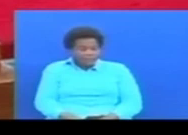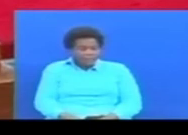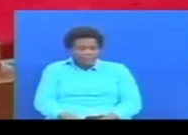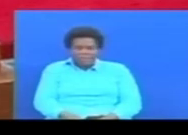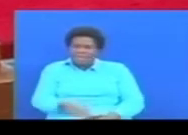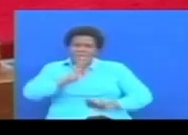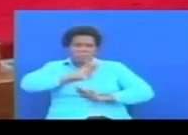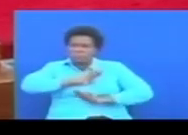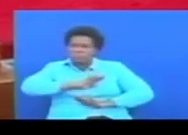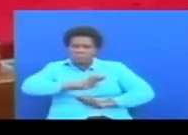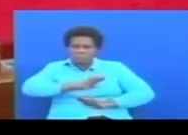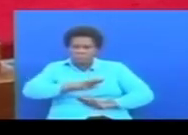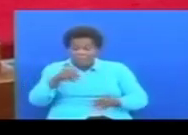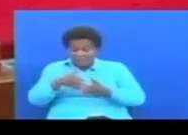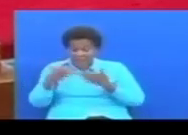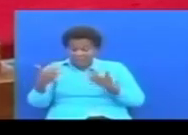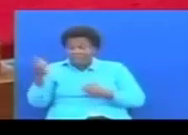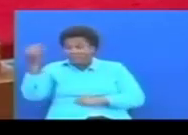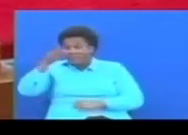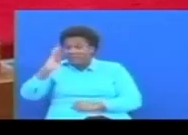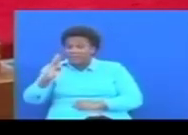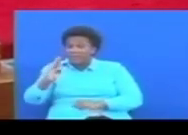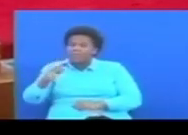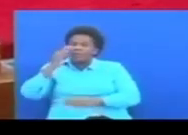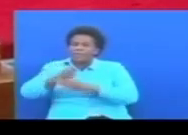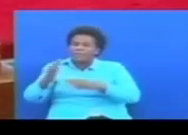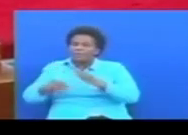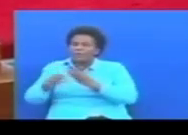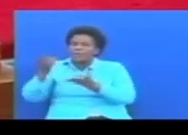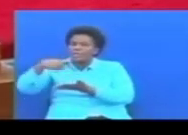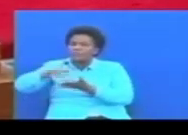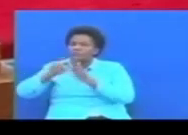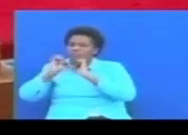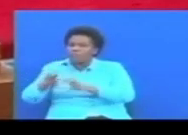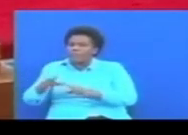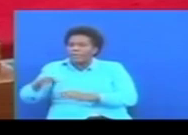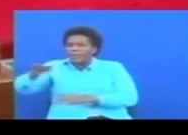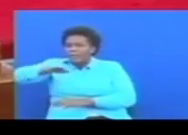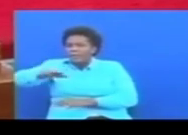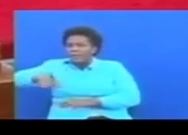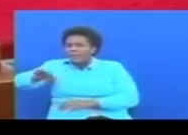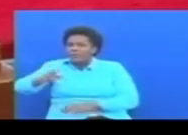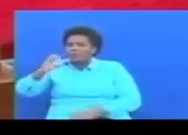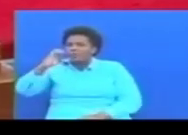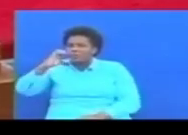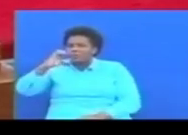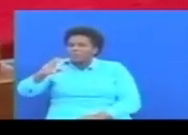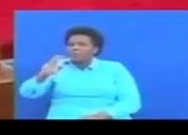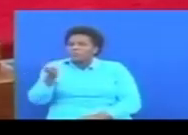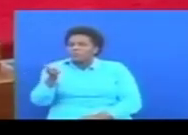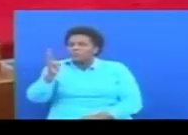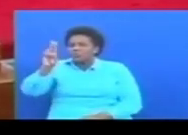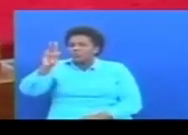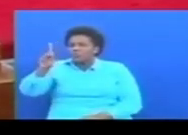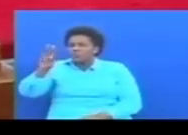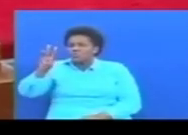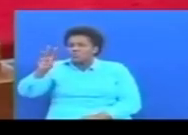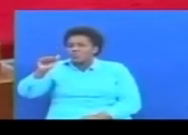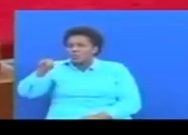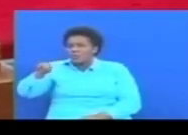cha kisasa cha polisi katika eneo la Chukwani. Mheshimiwa Naibu Spika, jengo hili jipya lipo katika hatua za mwisho